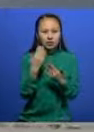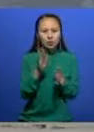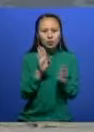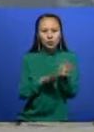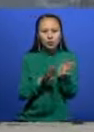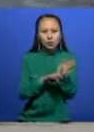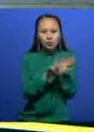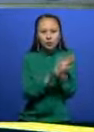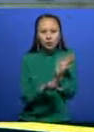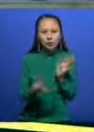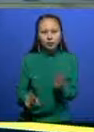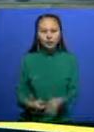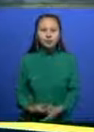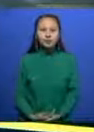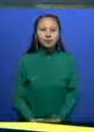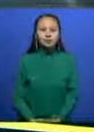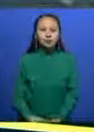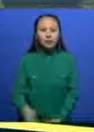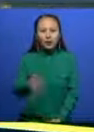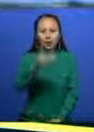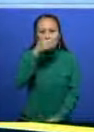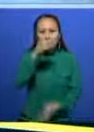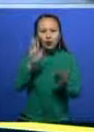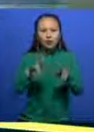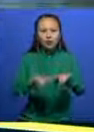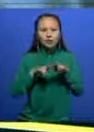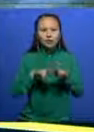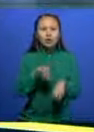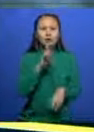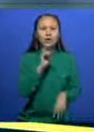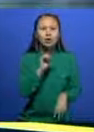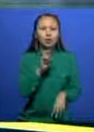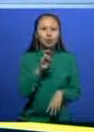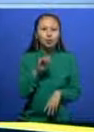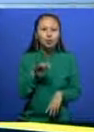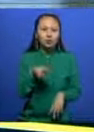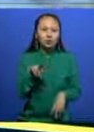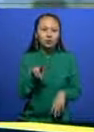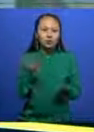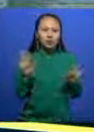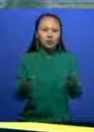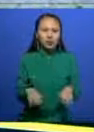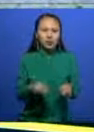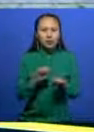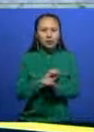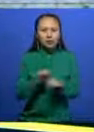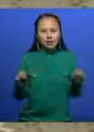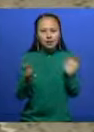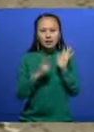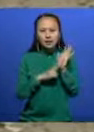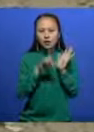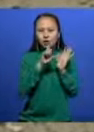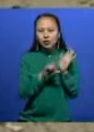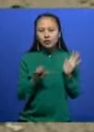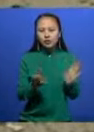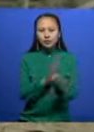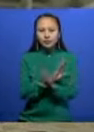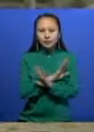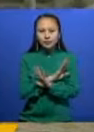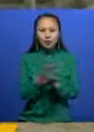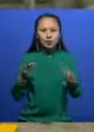тұрғын. Ал Ауғанстан астанасы Кабулда жойқын жарылыстан 7 адам қаза тапты. Алдын ала болжам